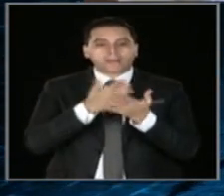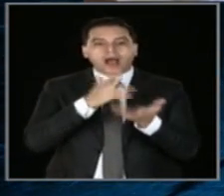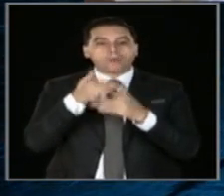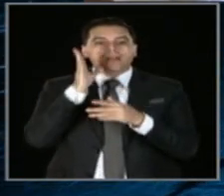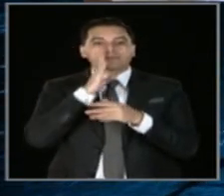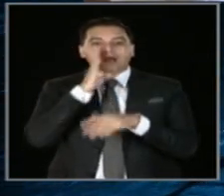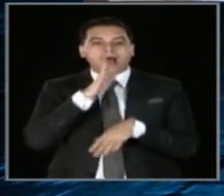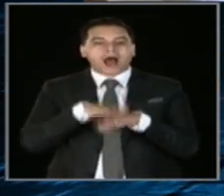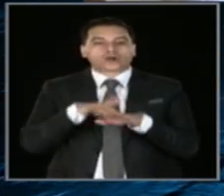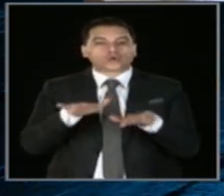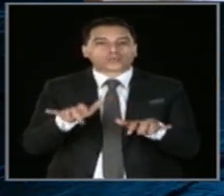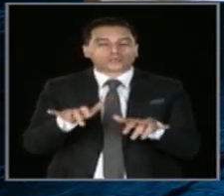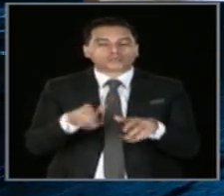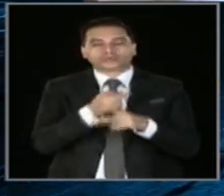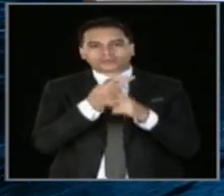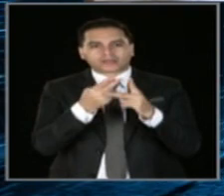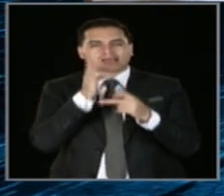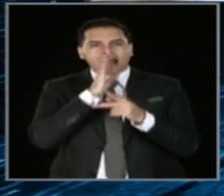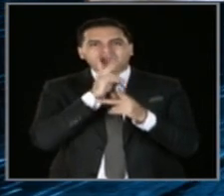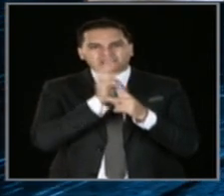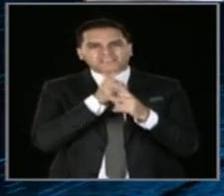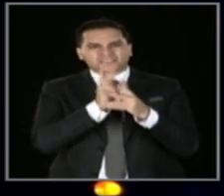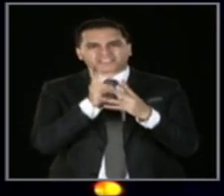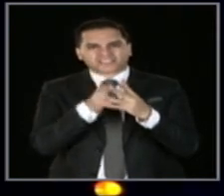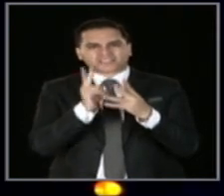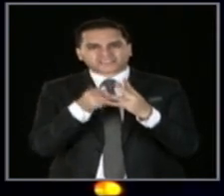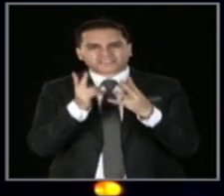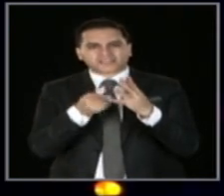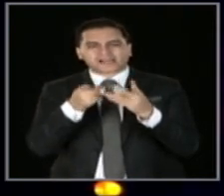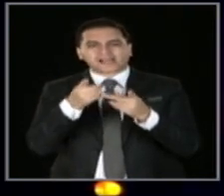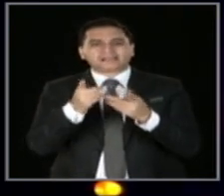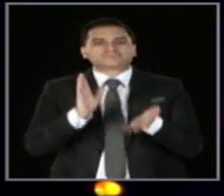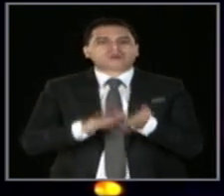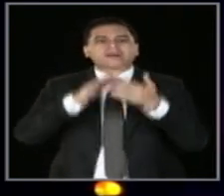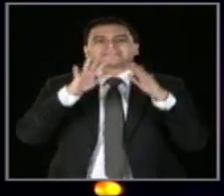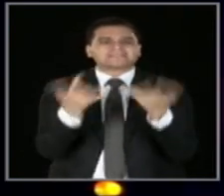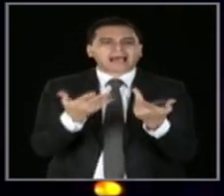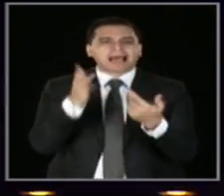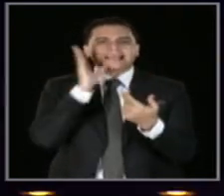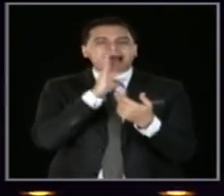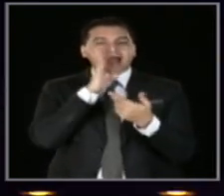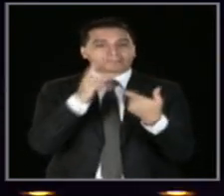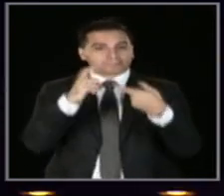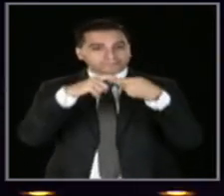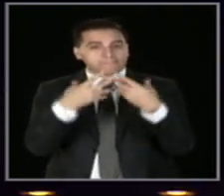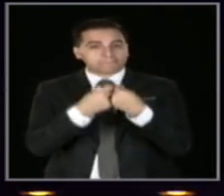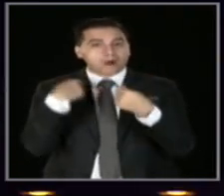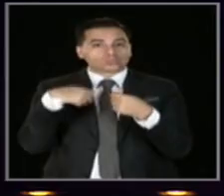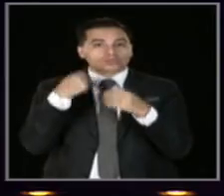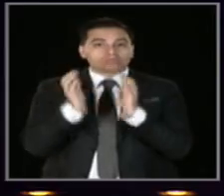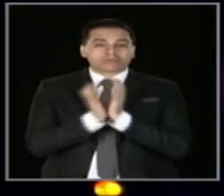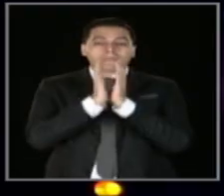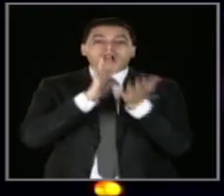الكمبيوتر الناطق. فده ادوات المساعده، يمكن مساله التعليم لدى وزاره التربيه والتعليم او التعليم